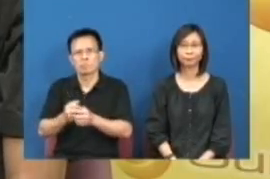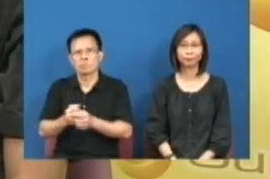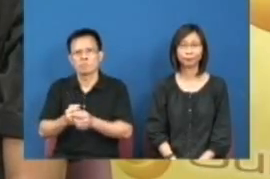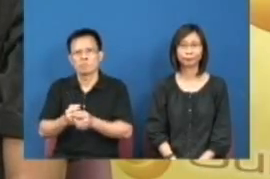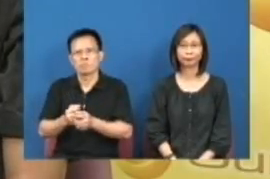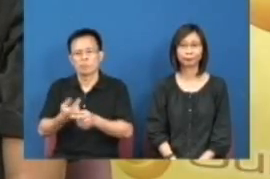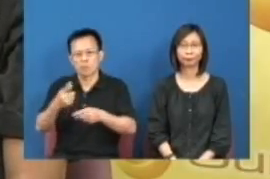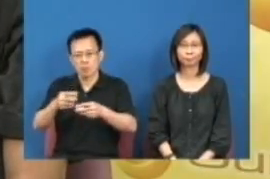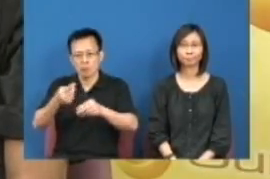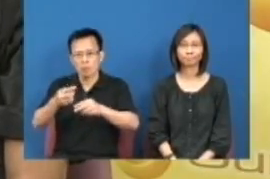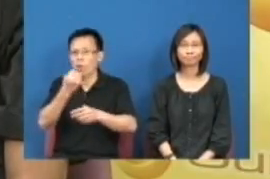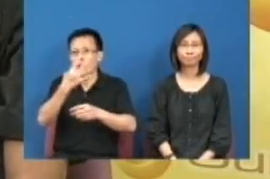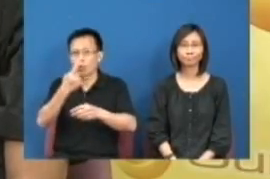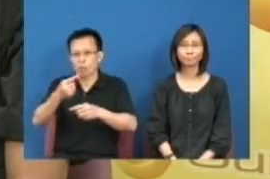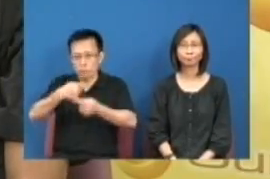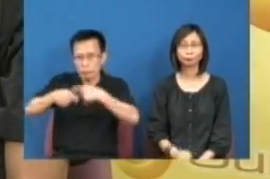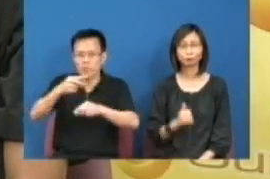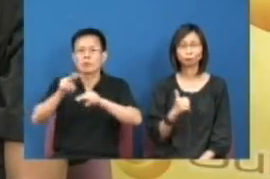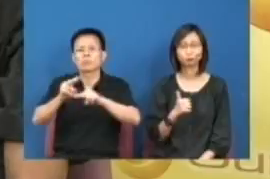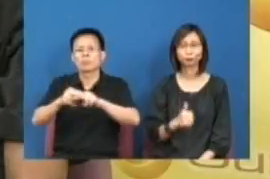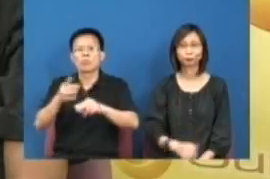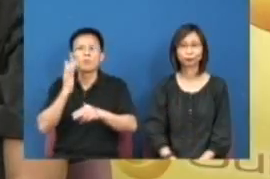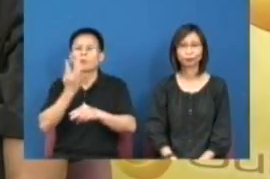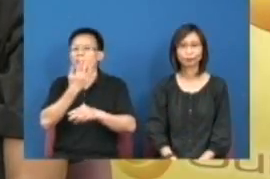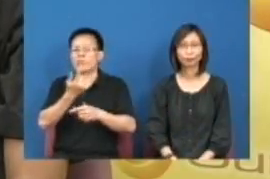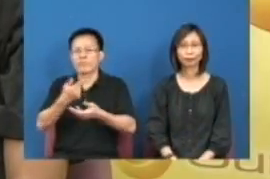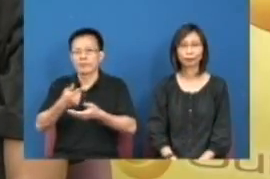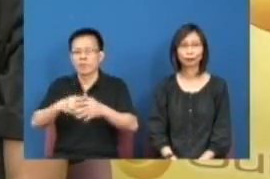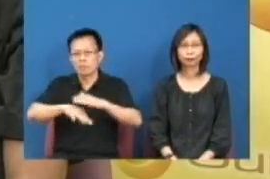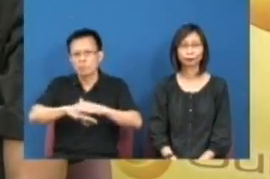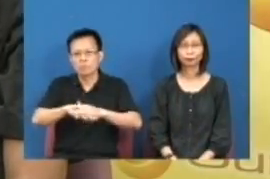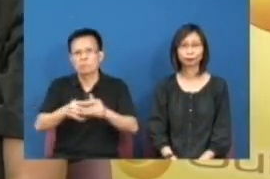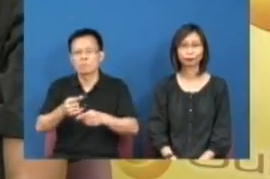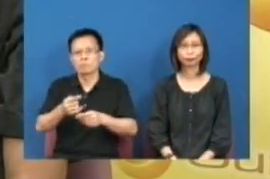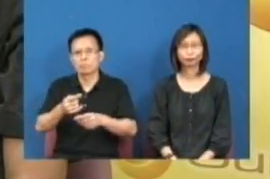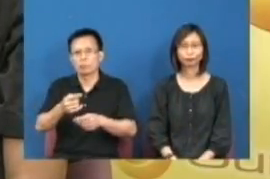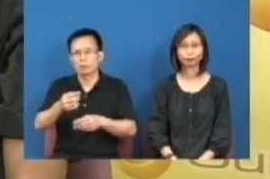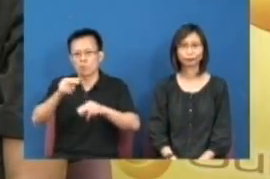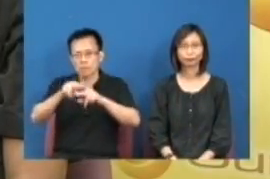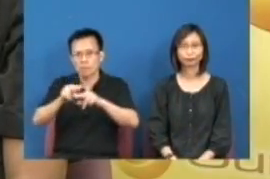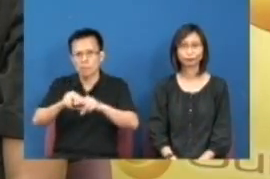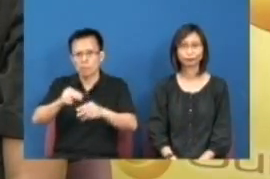個中央政府嘅代表喺度啦，咁就所以港澳辦就